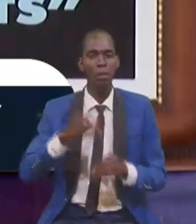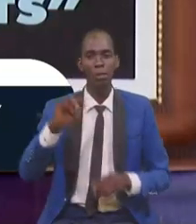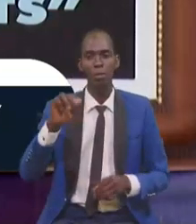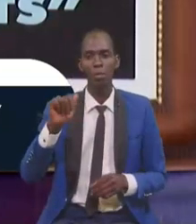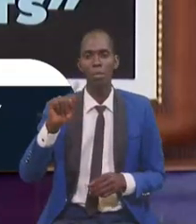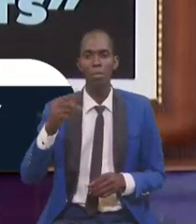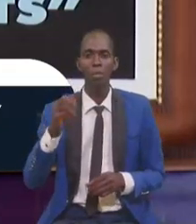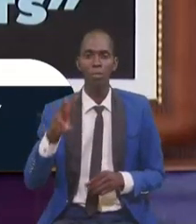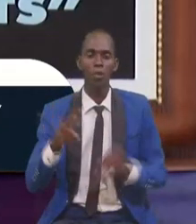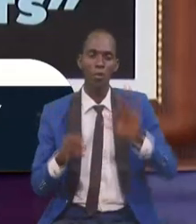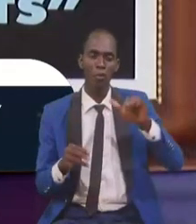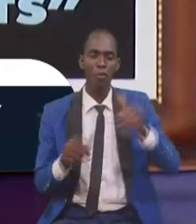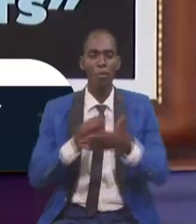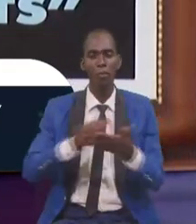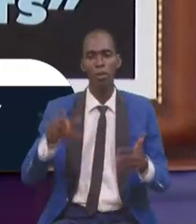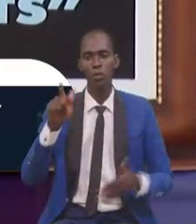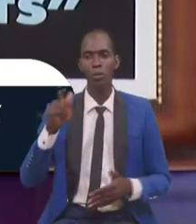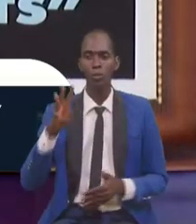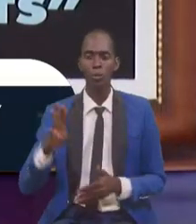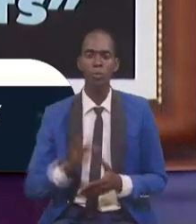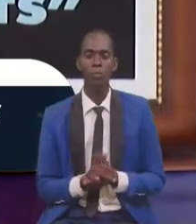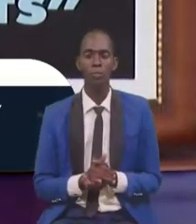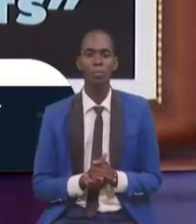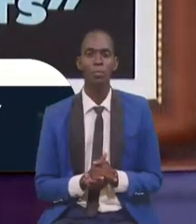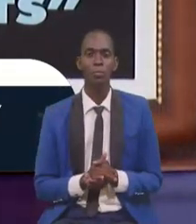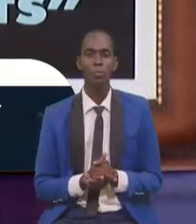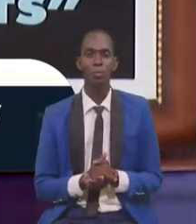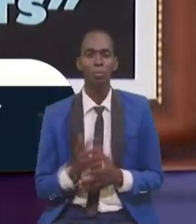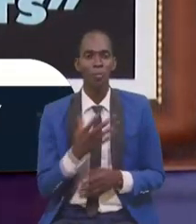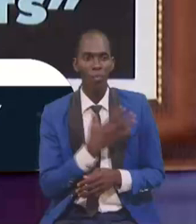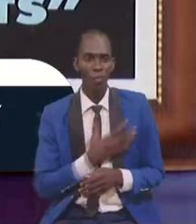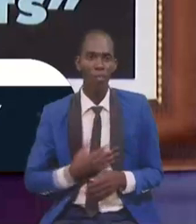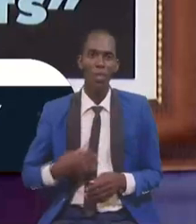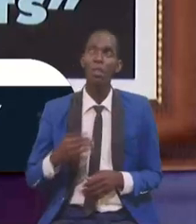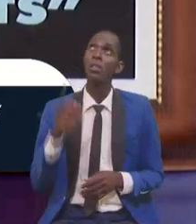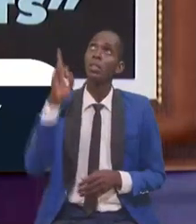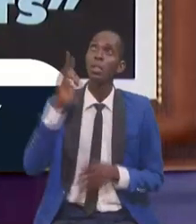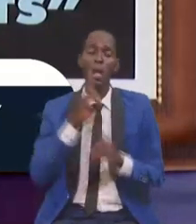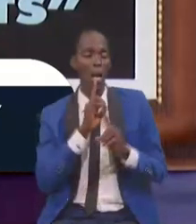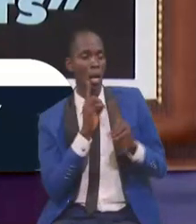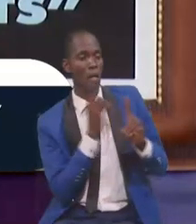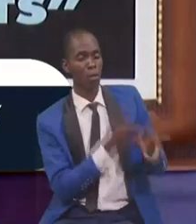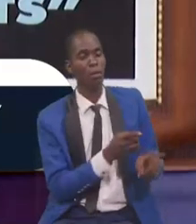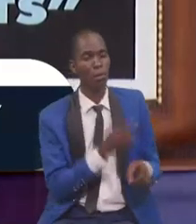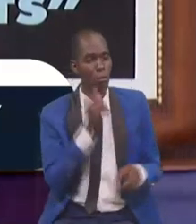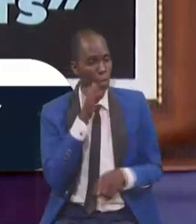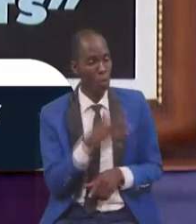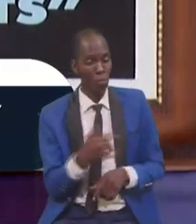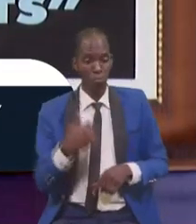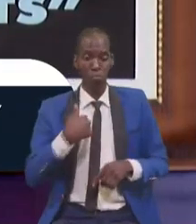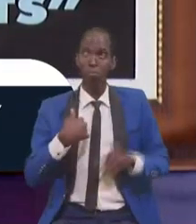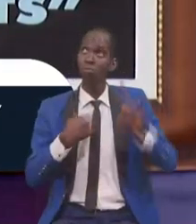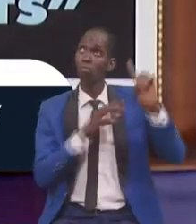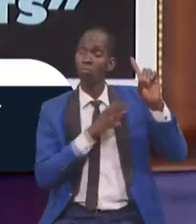15, je lis le verset 24. 24. Il répondit, je n'ai été